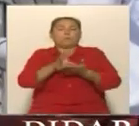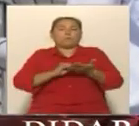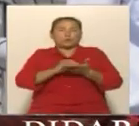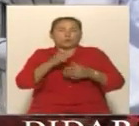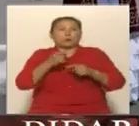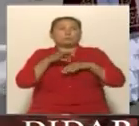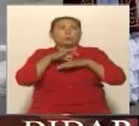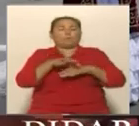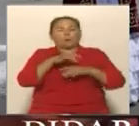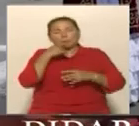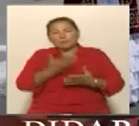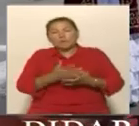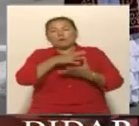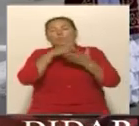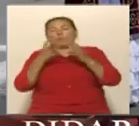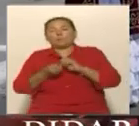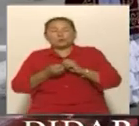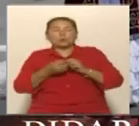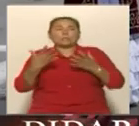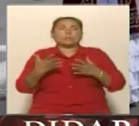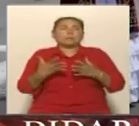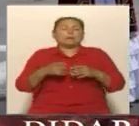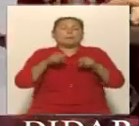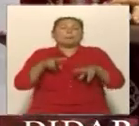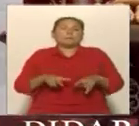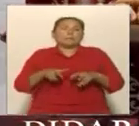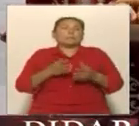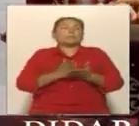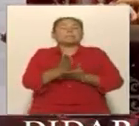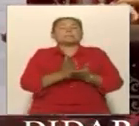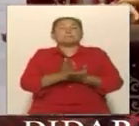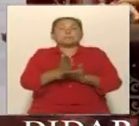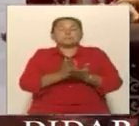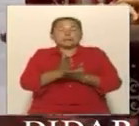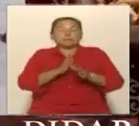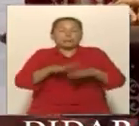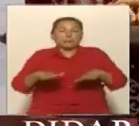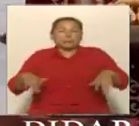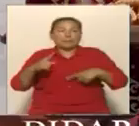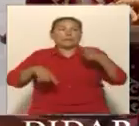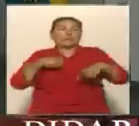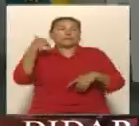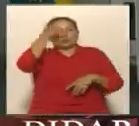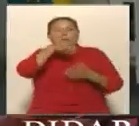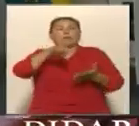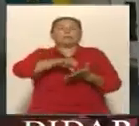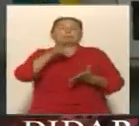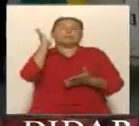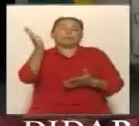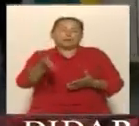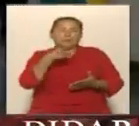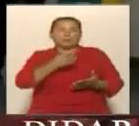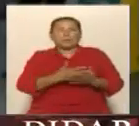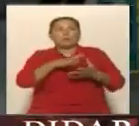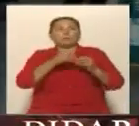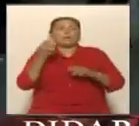арттырып, білімін көтеру. Оған ірі өндіріс орындарының мамандары, мемлекеттік қызметкерлер және ғалымдар келер жылы қатысалады. Басты талап